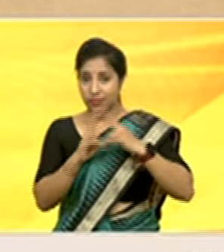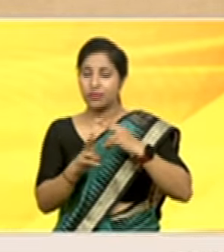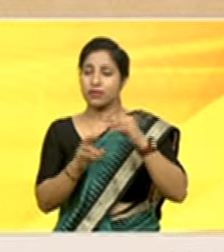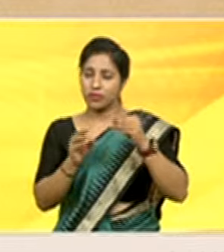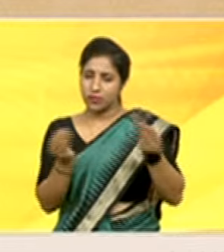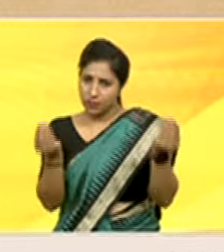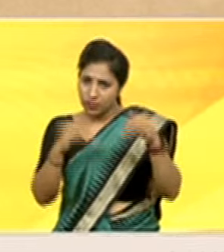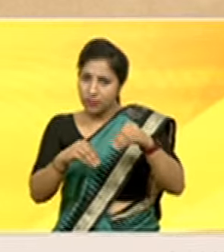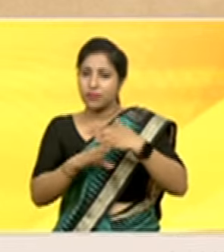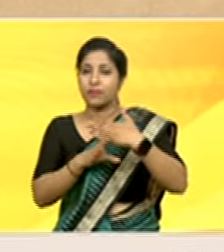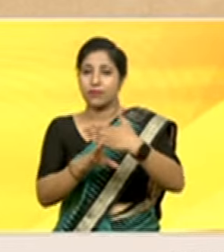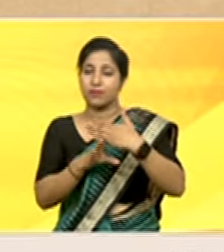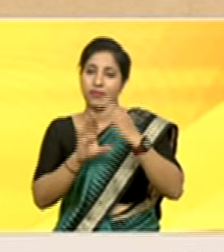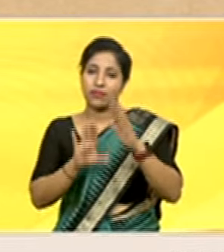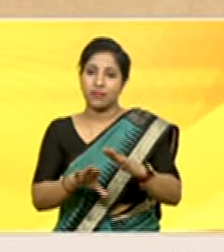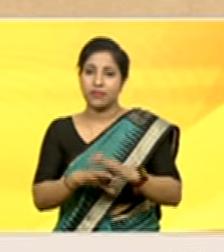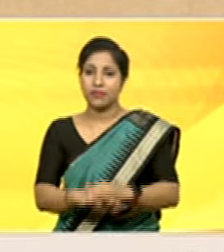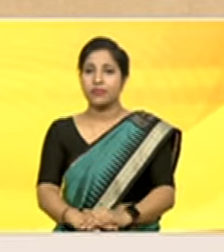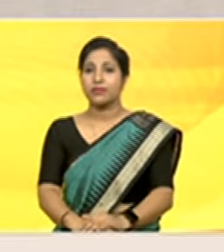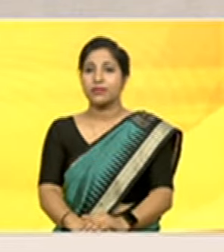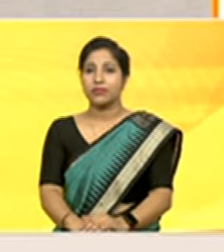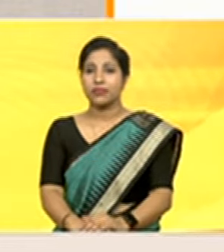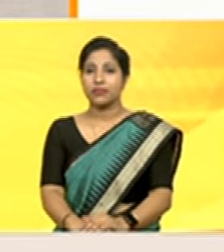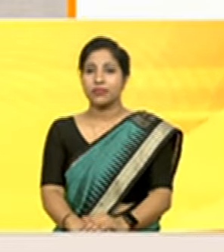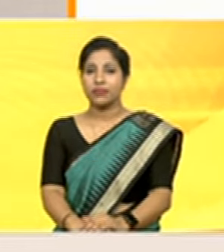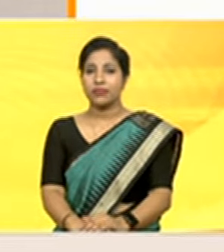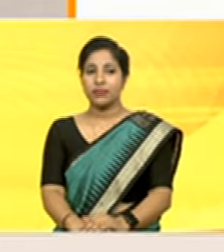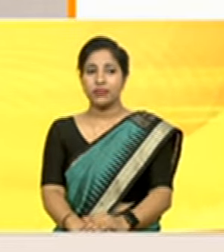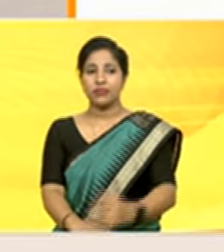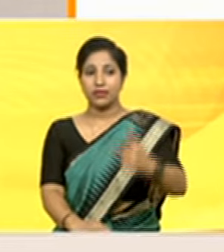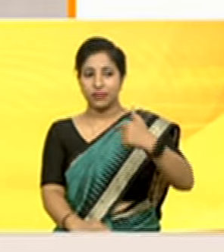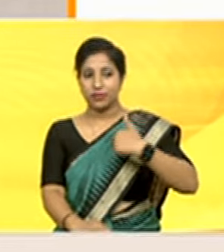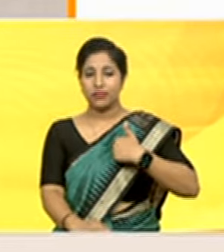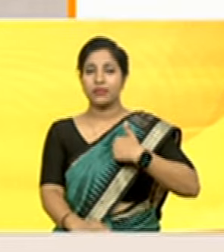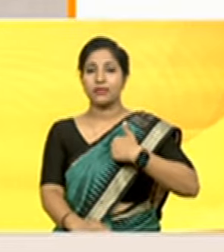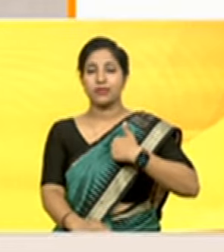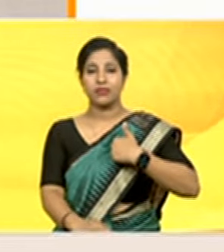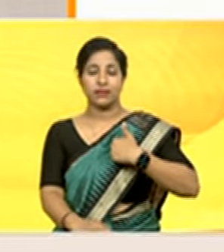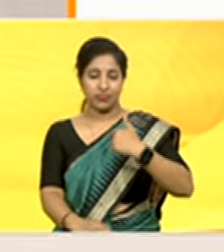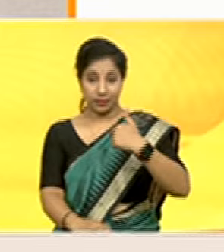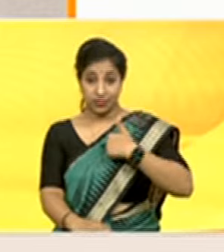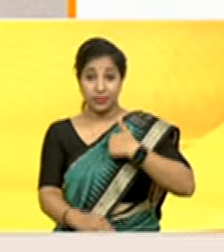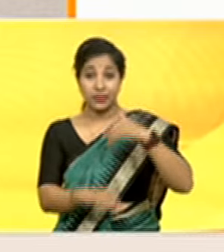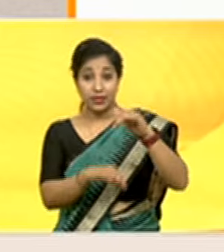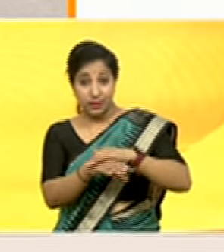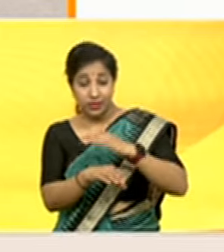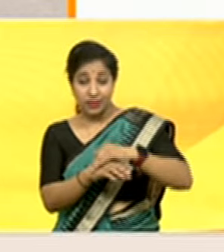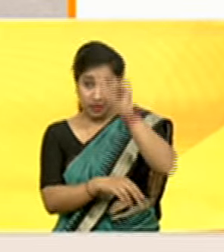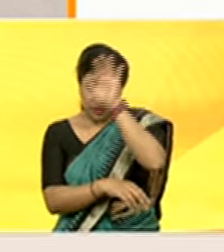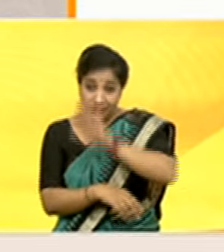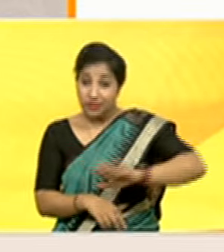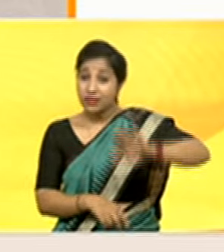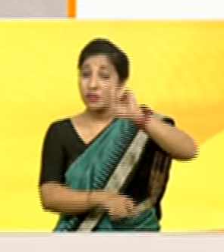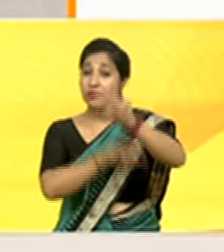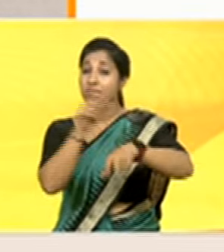चर्चा करूंगा। मम प्रियाहा देश वासिनह